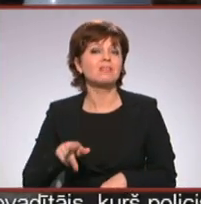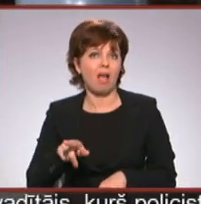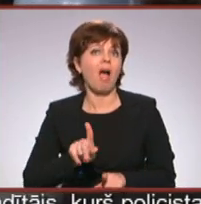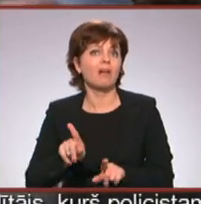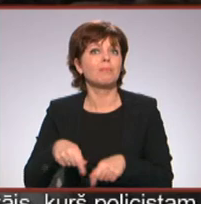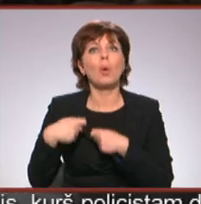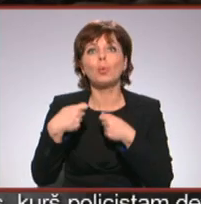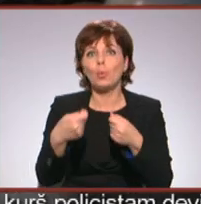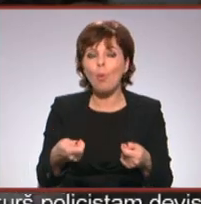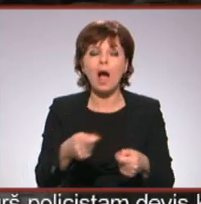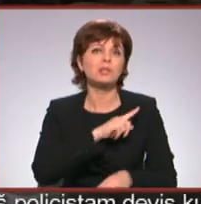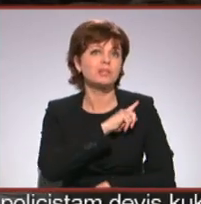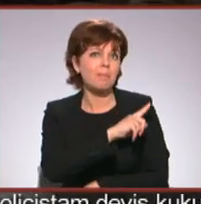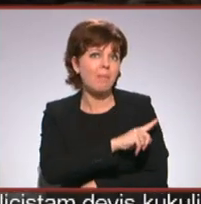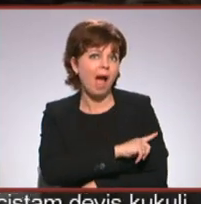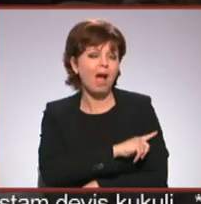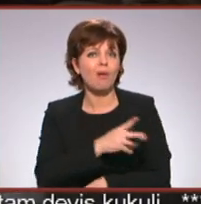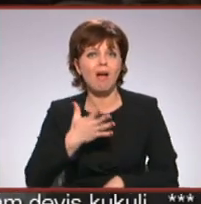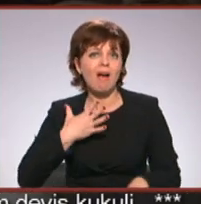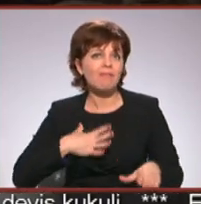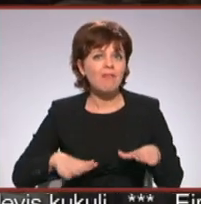to spēku un vēlmi